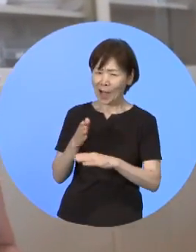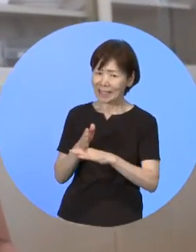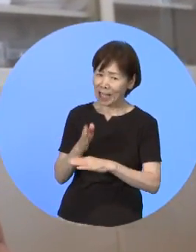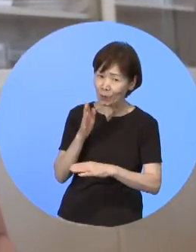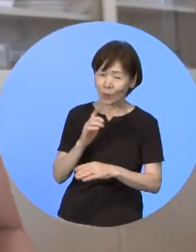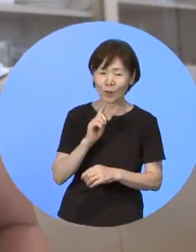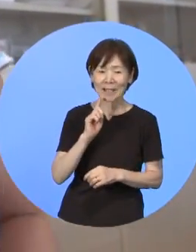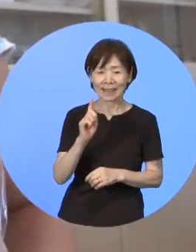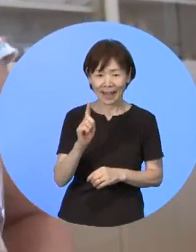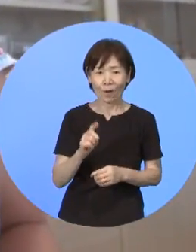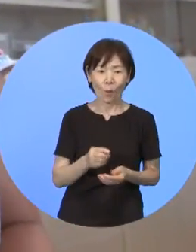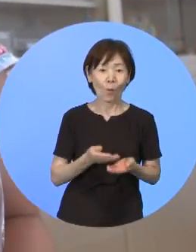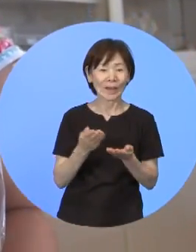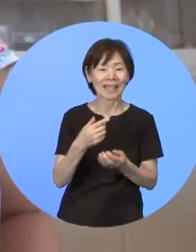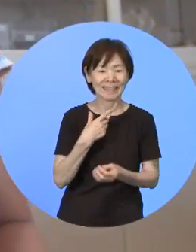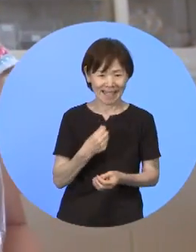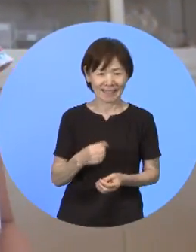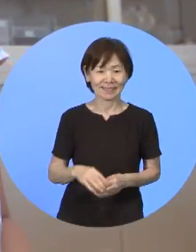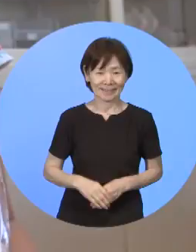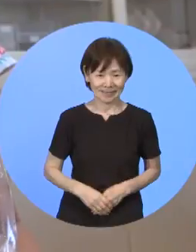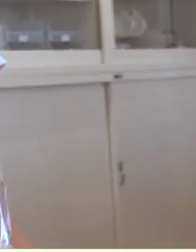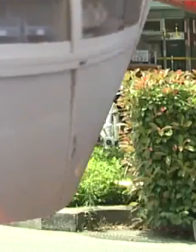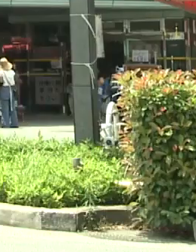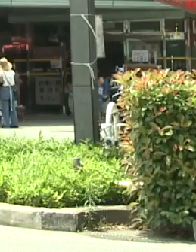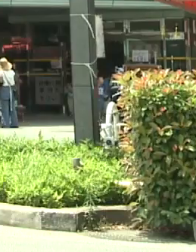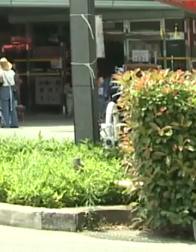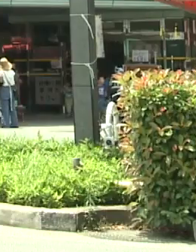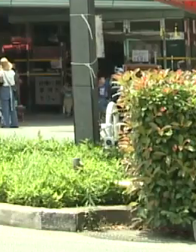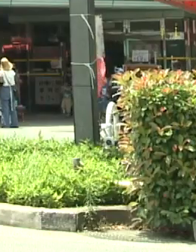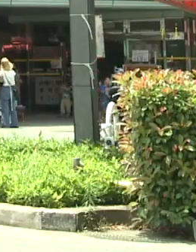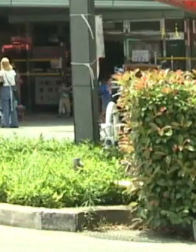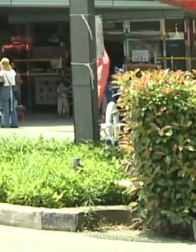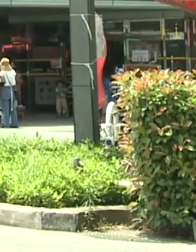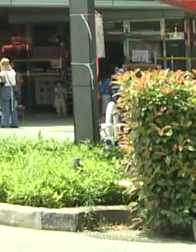いつもありがとうって言って渡したいです。